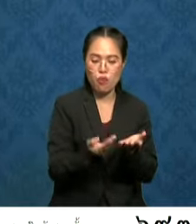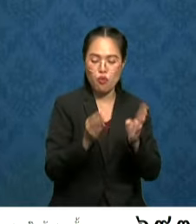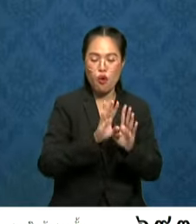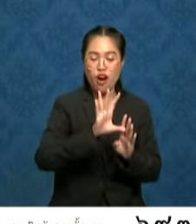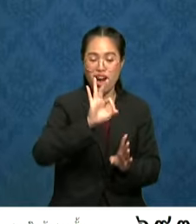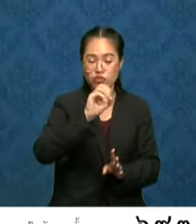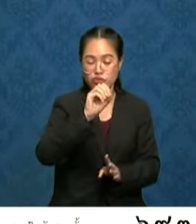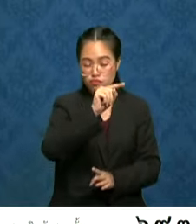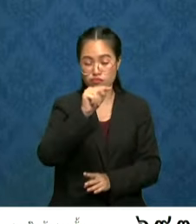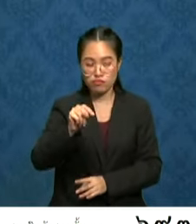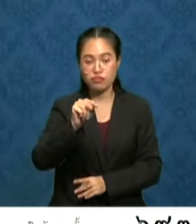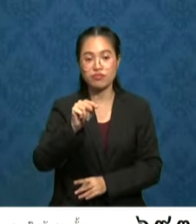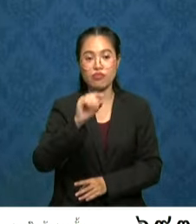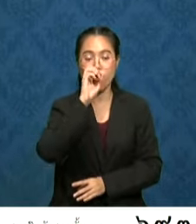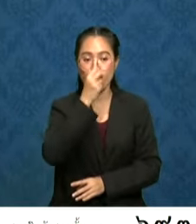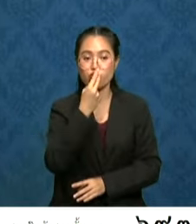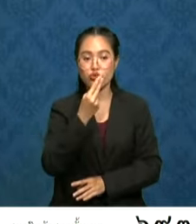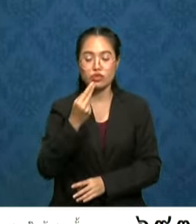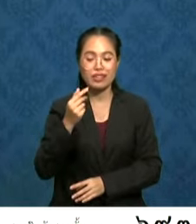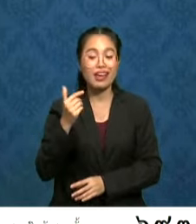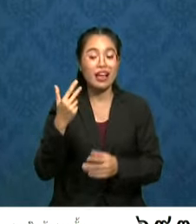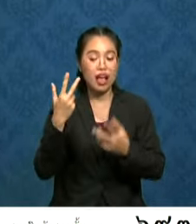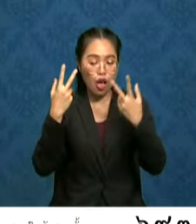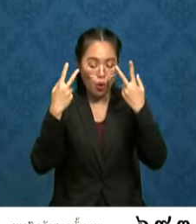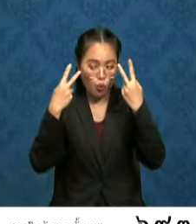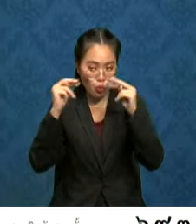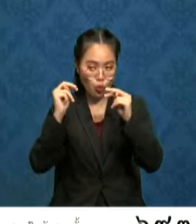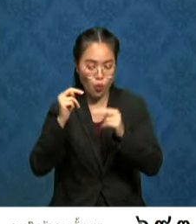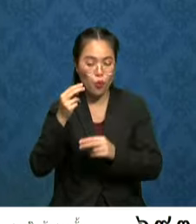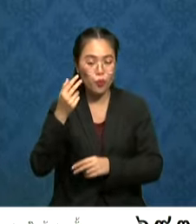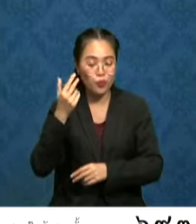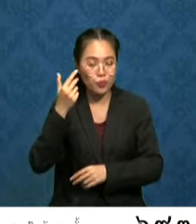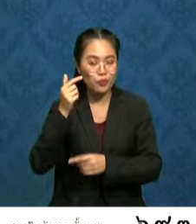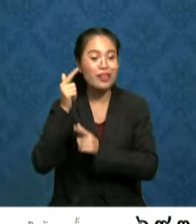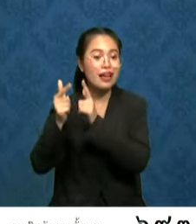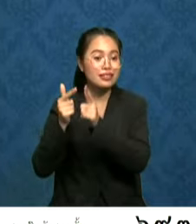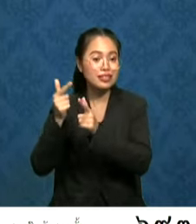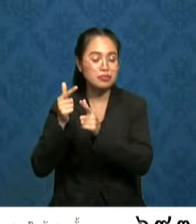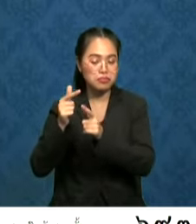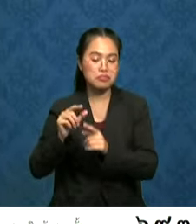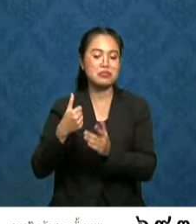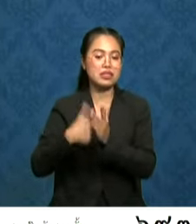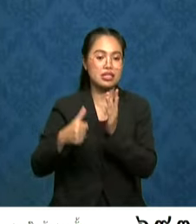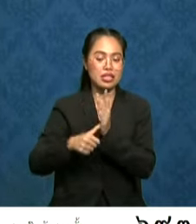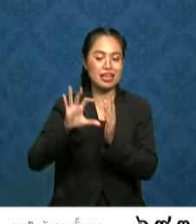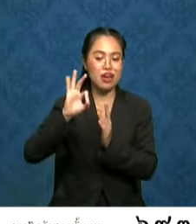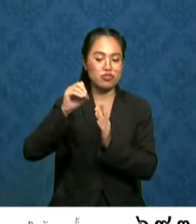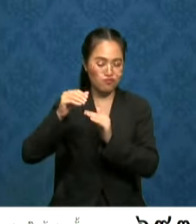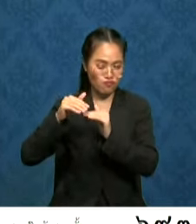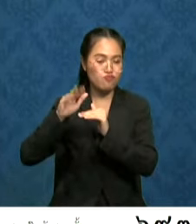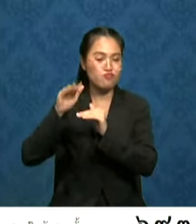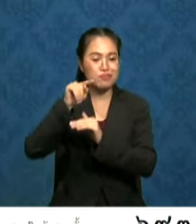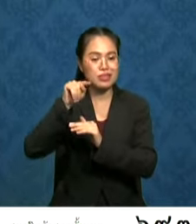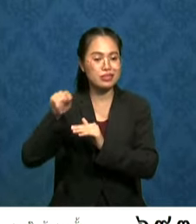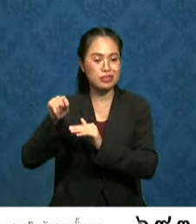90พอไปฟังที่คุณทักษิณพูดก็พูดเหมือนกันว่ามีหนี้สูงกว่า90%คือหนี้ครัวเรือนี่มันเขียนได้หลายแบบนะคะ